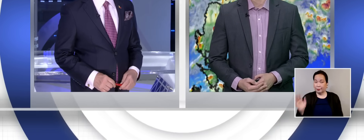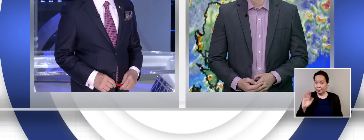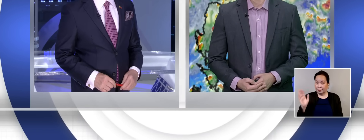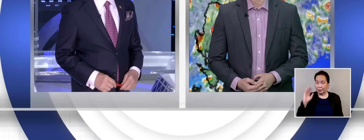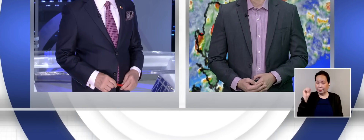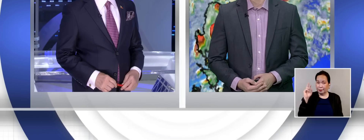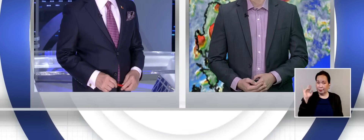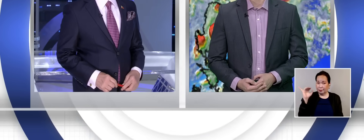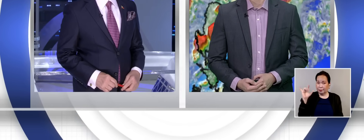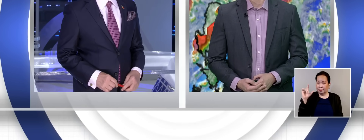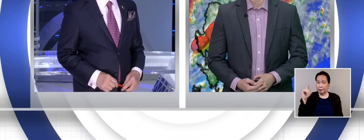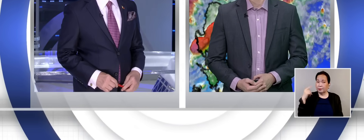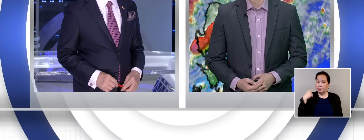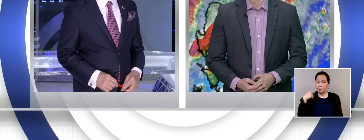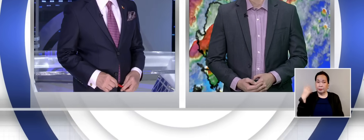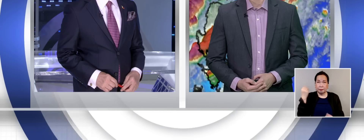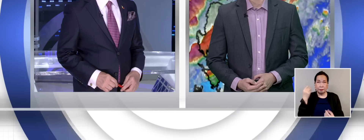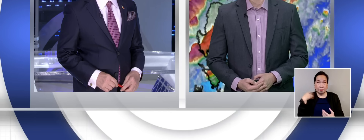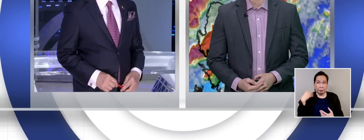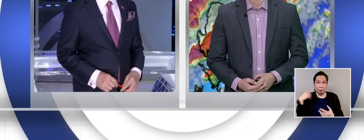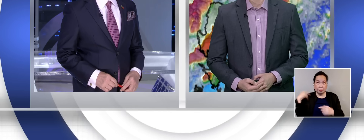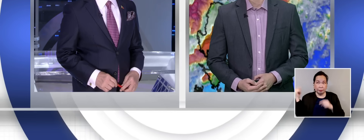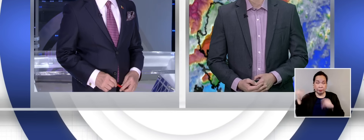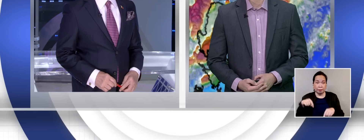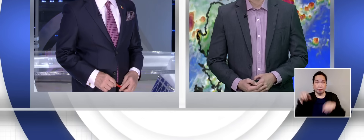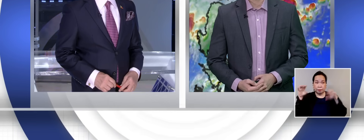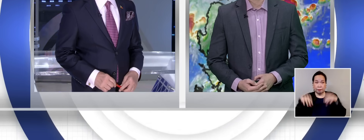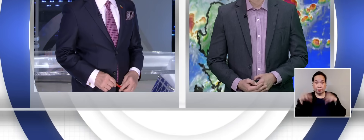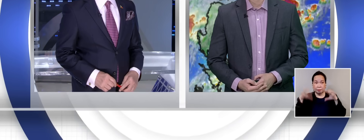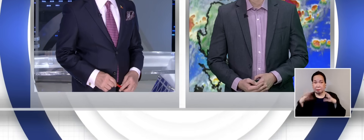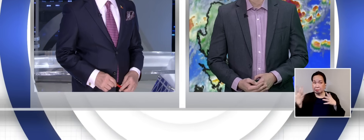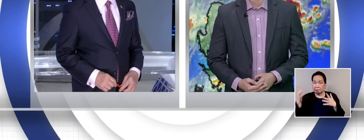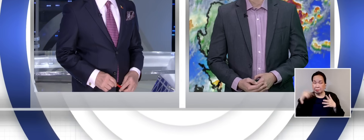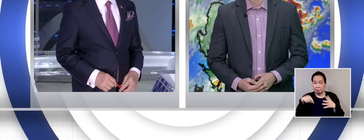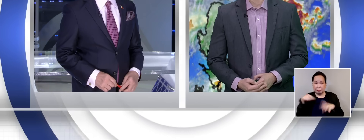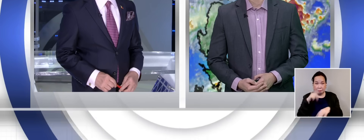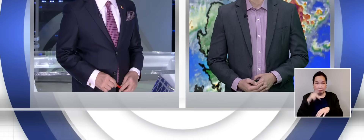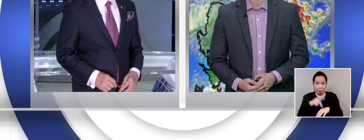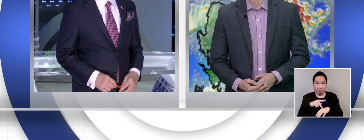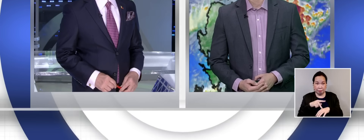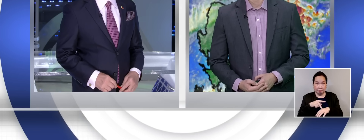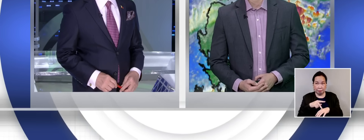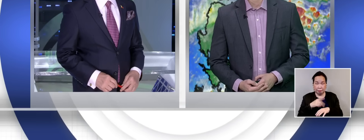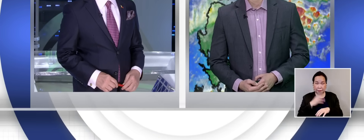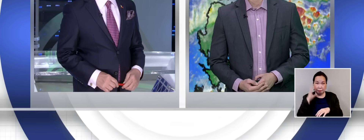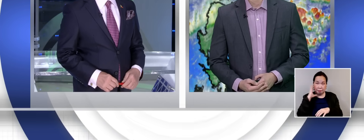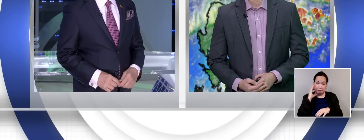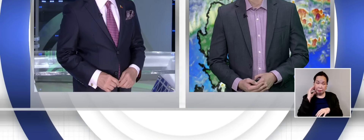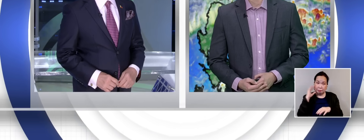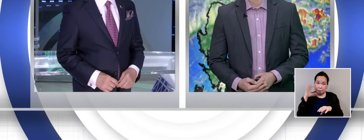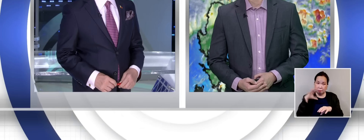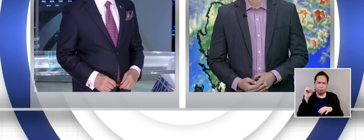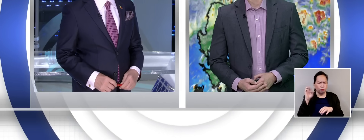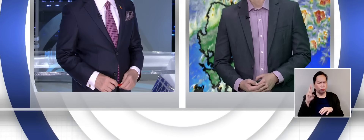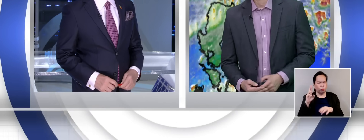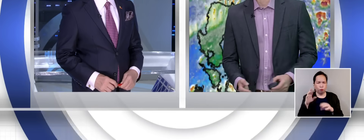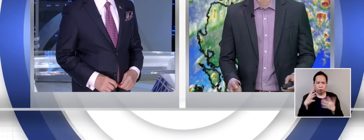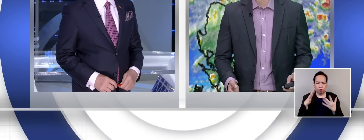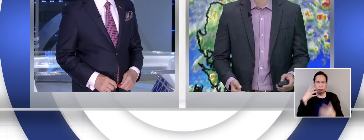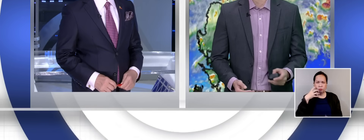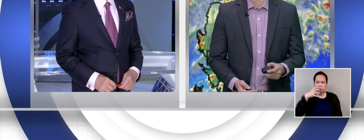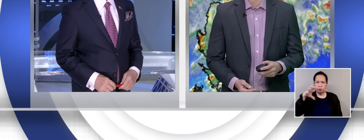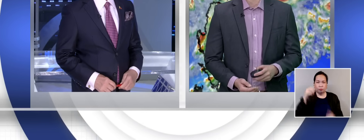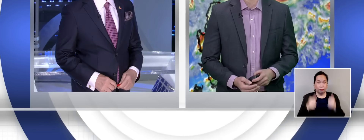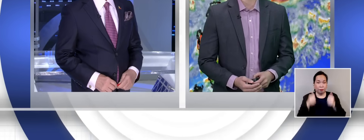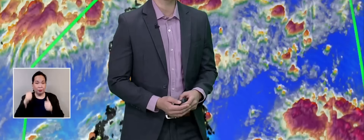ba tayong binabantayang sama ng panahon sa ating bansa? Tayo ba'y uulinin pa rin o mainit?